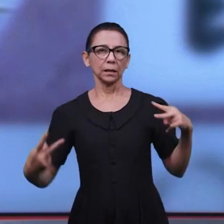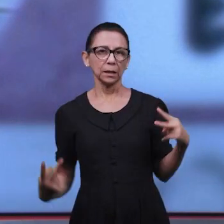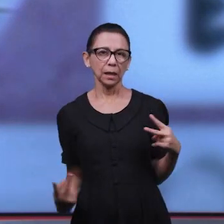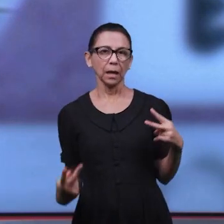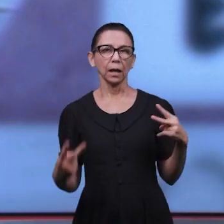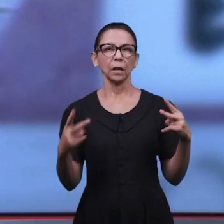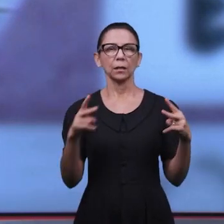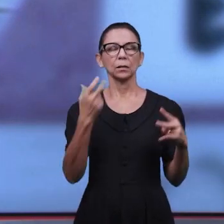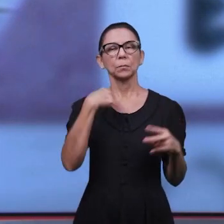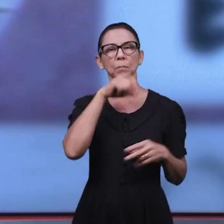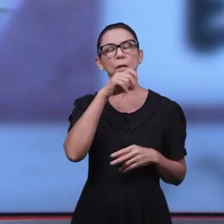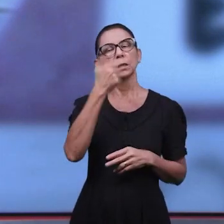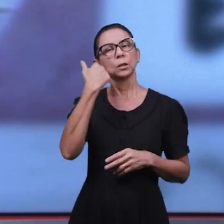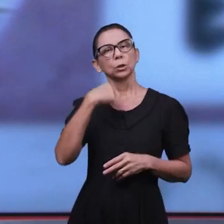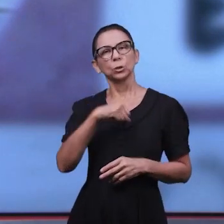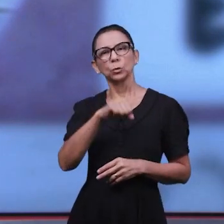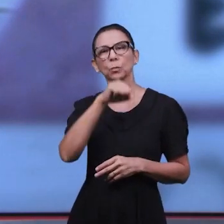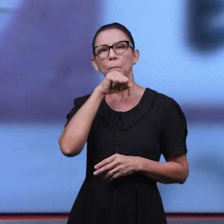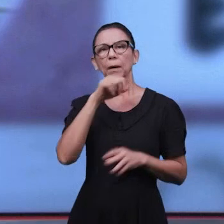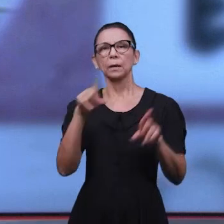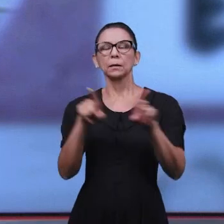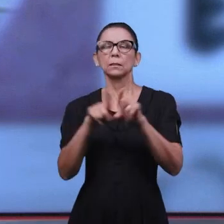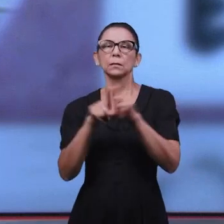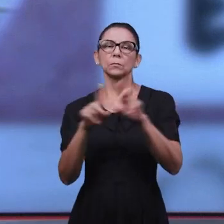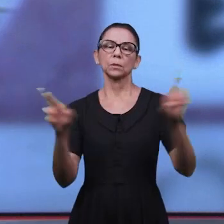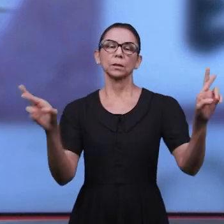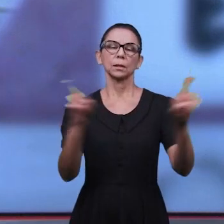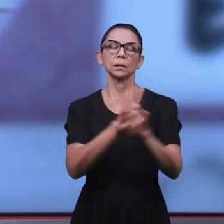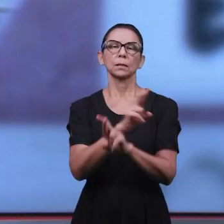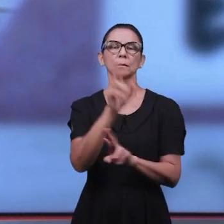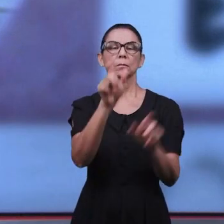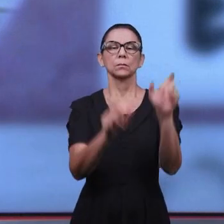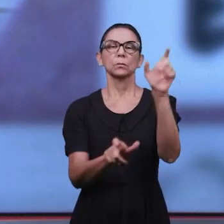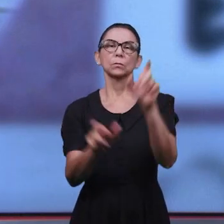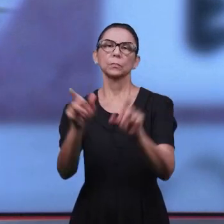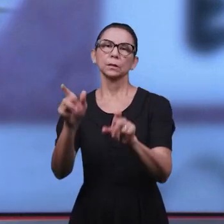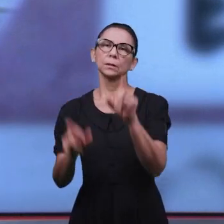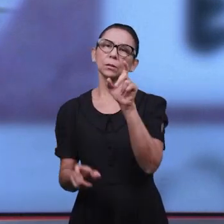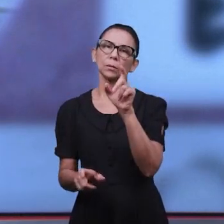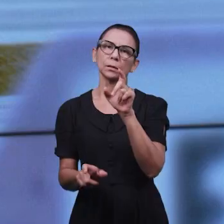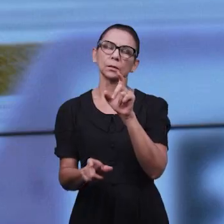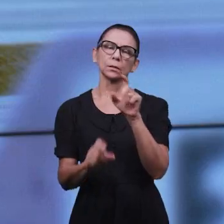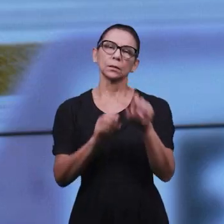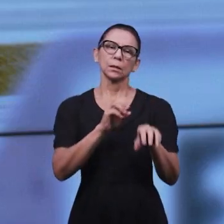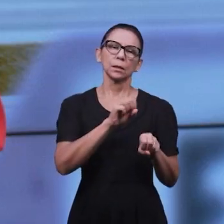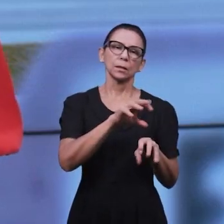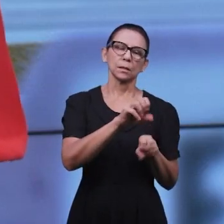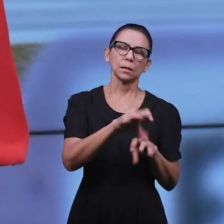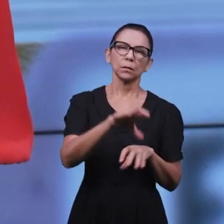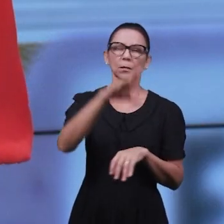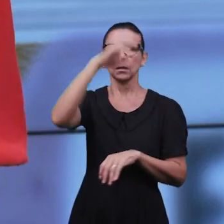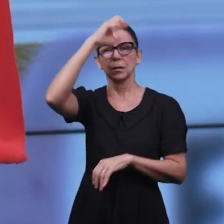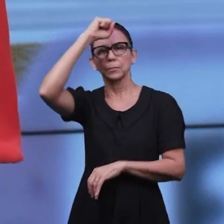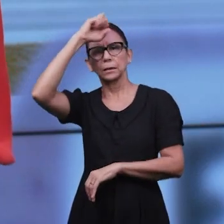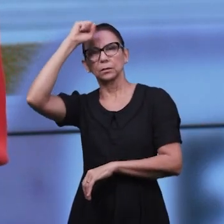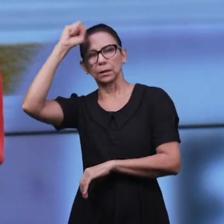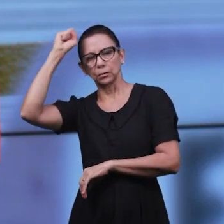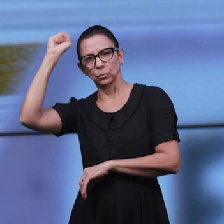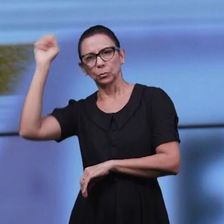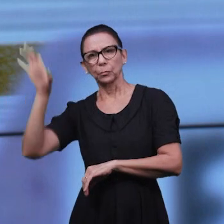qui s'élabore dans les interactions avec les autres, c'est-à-dire dans le processus d'enseignement et d'apprentissage.